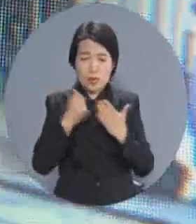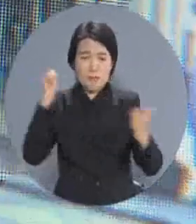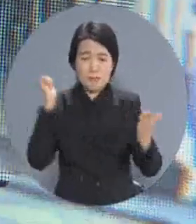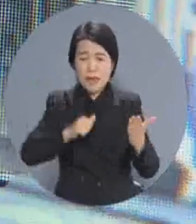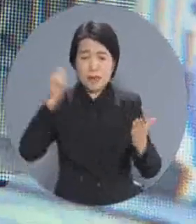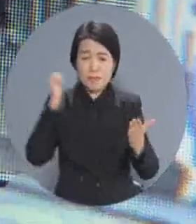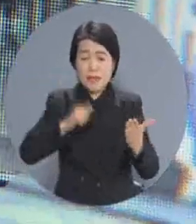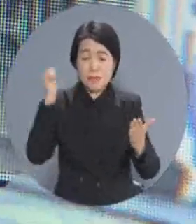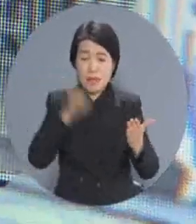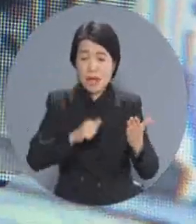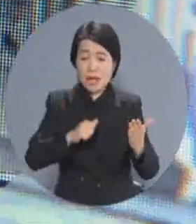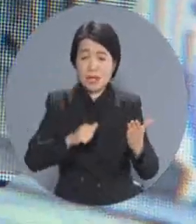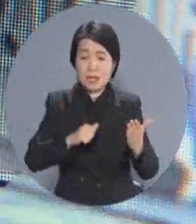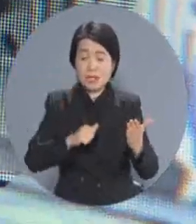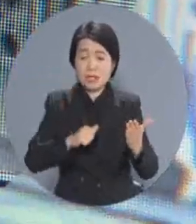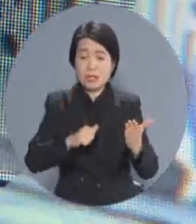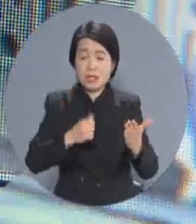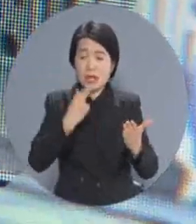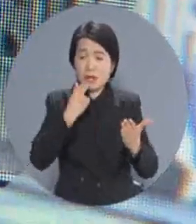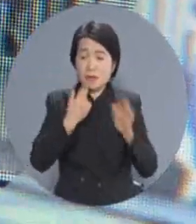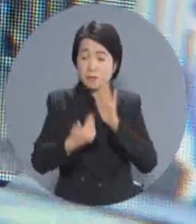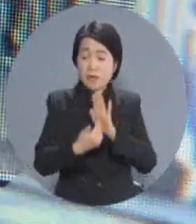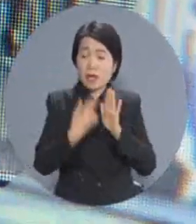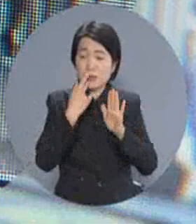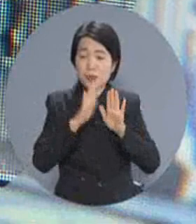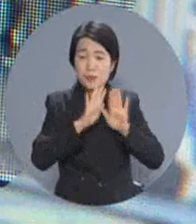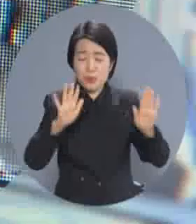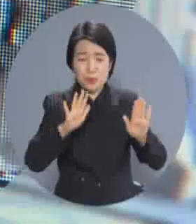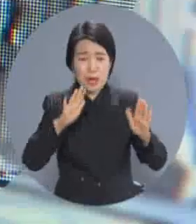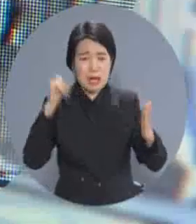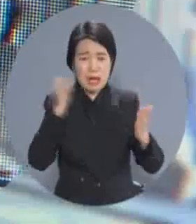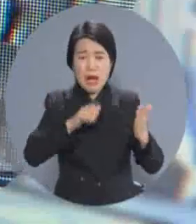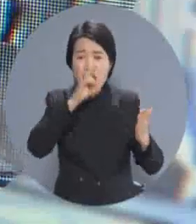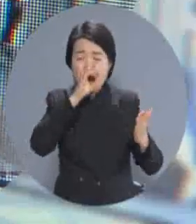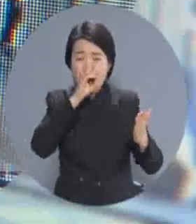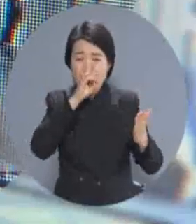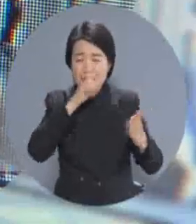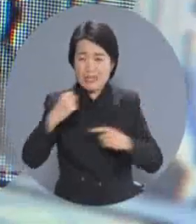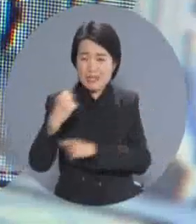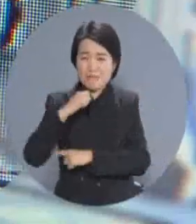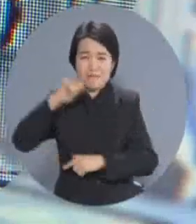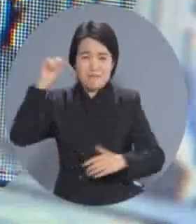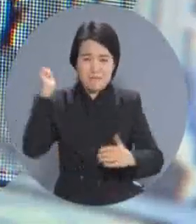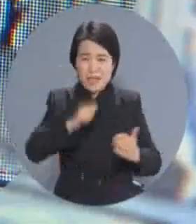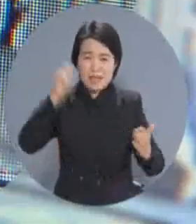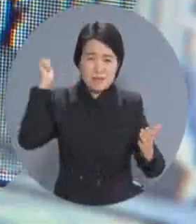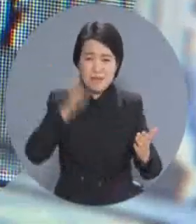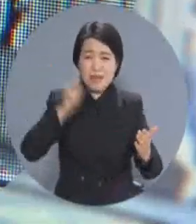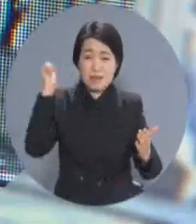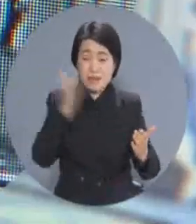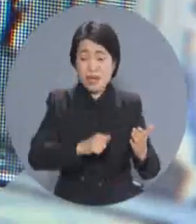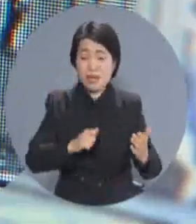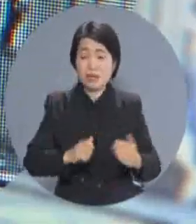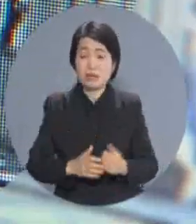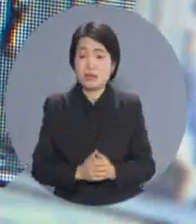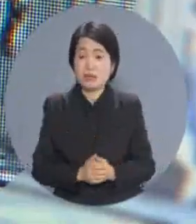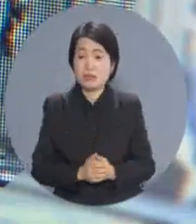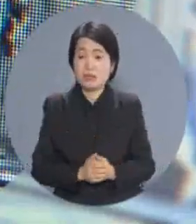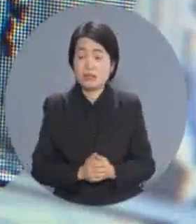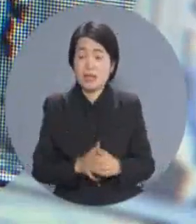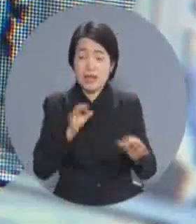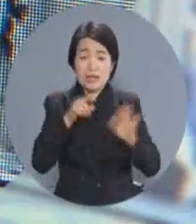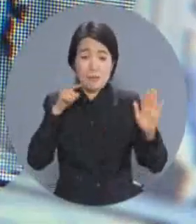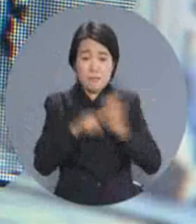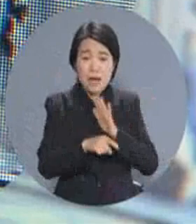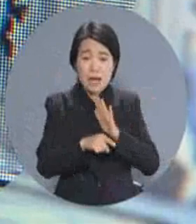부수기 시작합니다 방범 필름이 있어 유리가 쉽게 깨지지 않자 온 힘을 다해 사정없이 내리칩니다 금은방